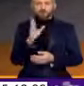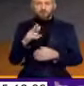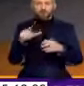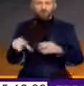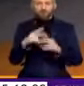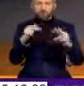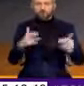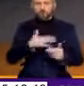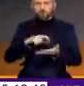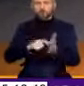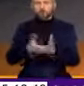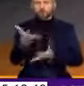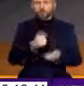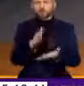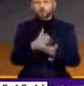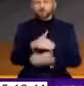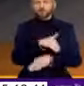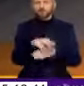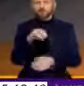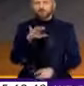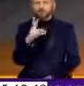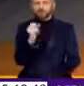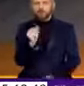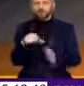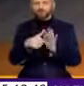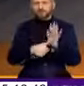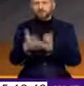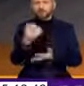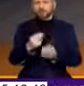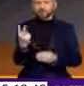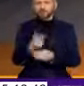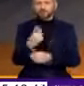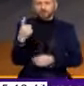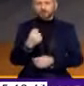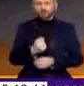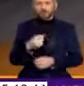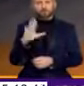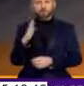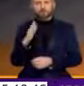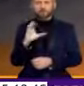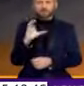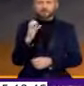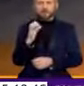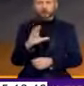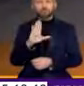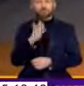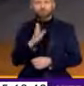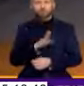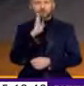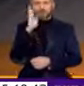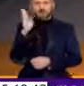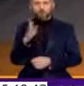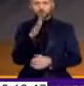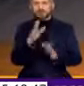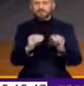приймальня знаходиться на вулиці Випській, 16. Прийом здійснюється двічі на тиждень, у вівторок і у середу. У вівторок зранку